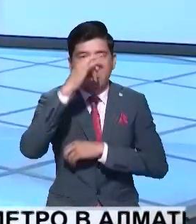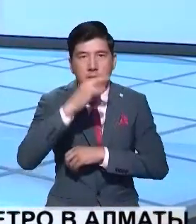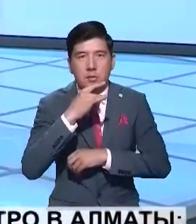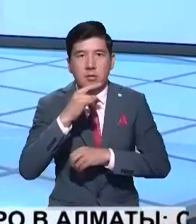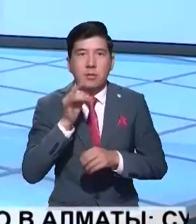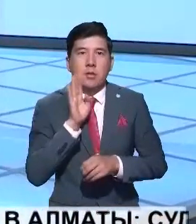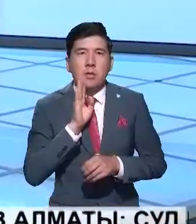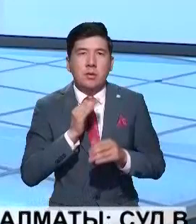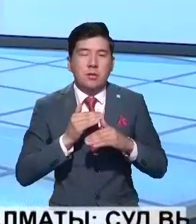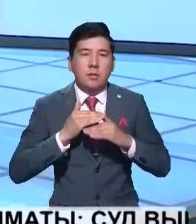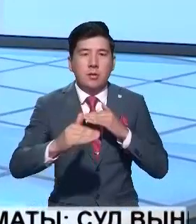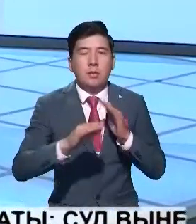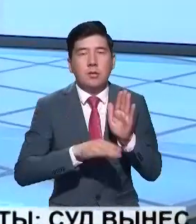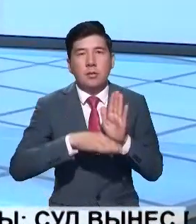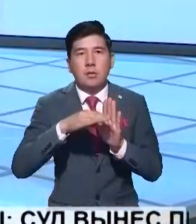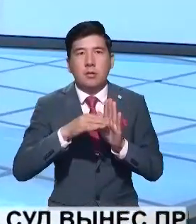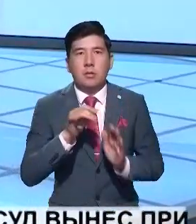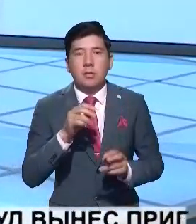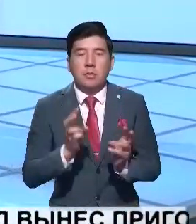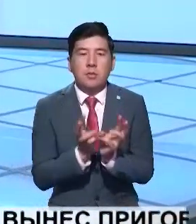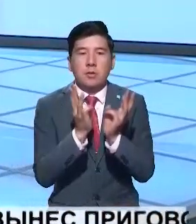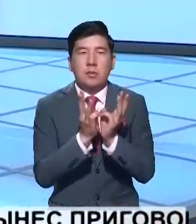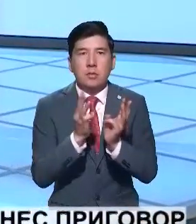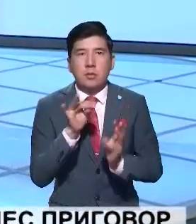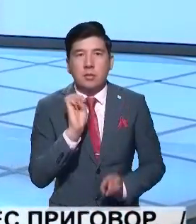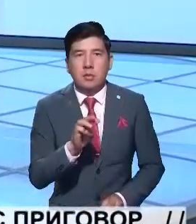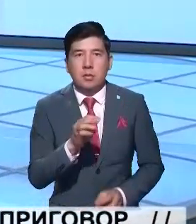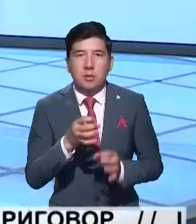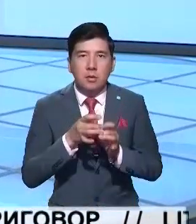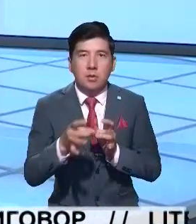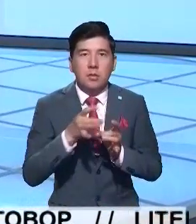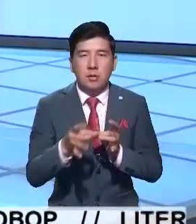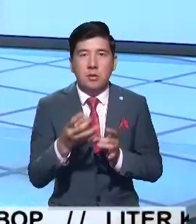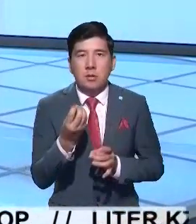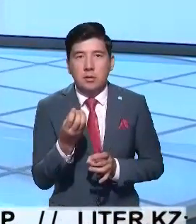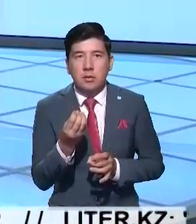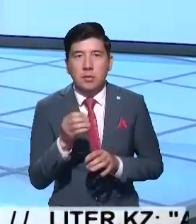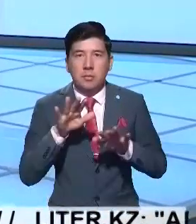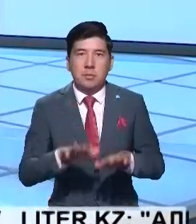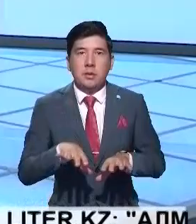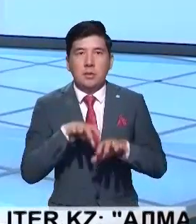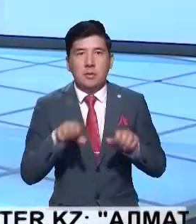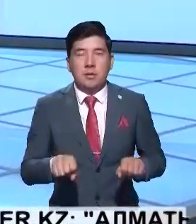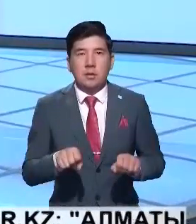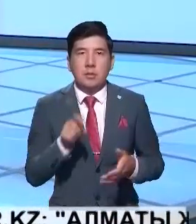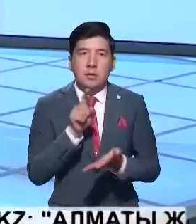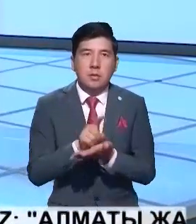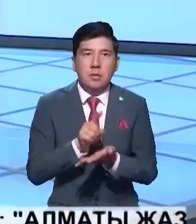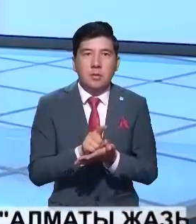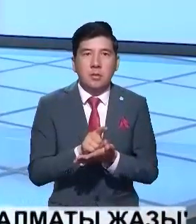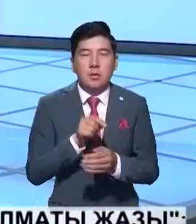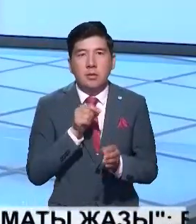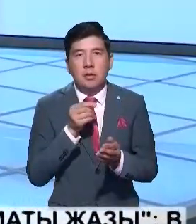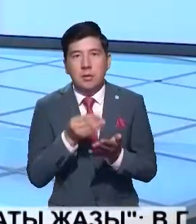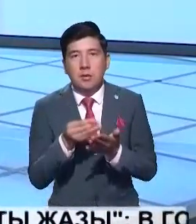паводков. Работы проведут в Байтерекском, Бурлинском и Чингерлаусском районах. К тому же местные власти должны будут отчитаться об использовании средств